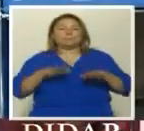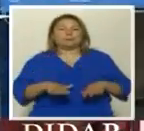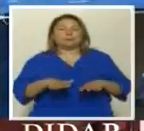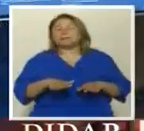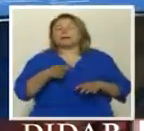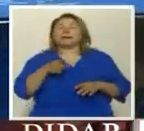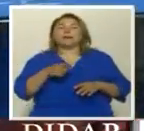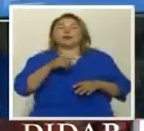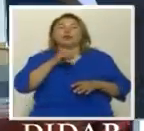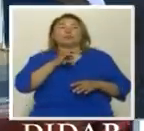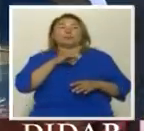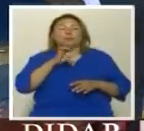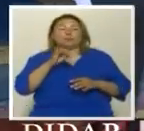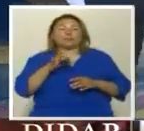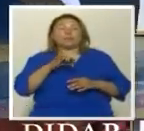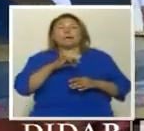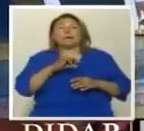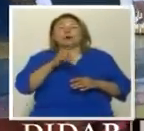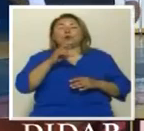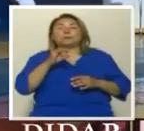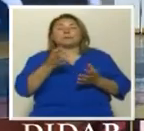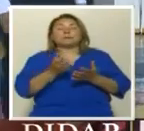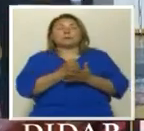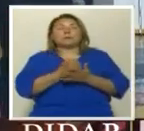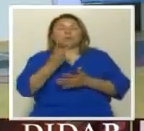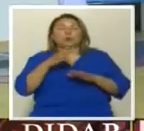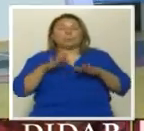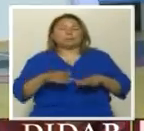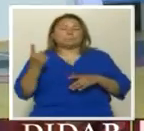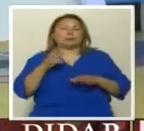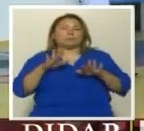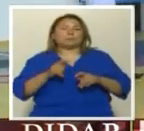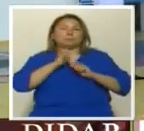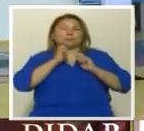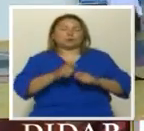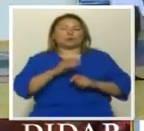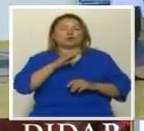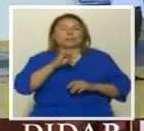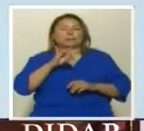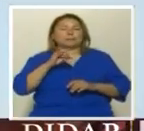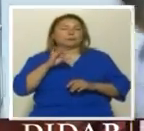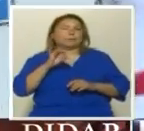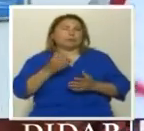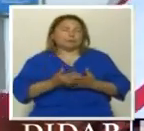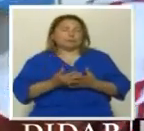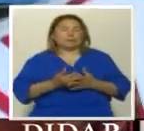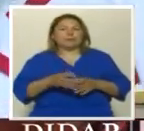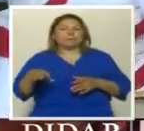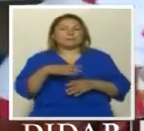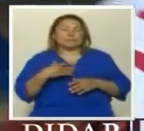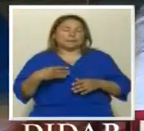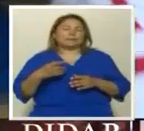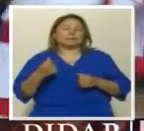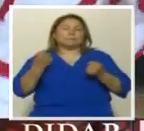Нурбулат Бердимуратов. Заманбек Ходжаназар завоевал второе место. Первое место присуждено Жарасу Саудабай. Все три спортсмена